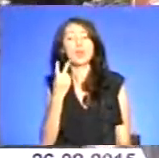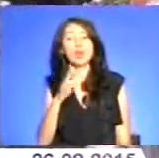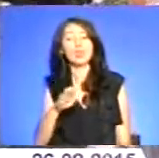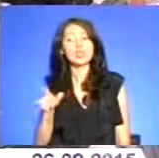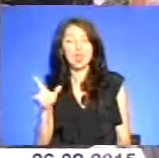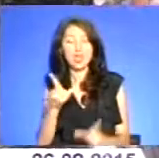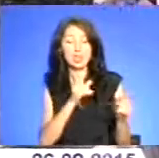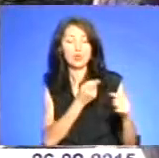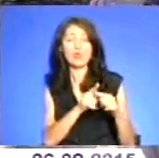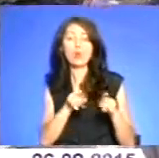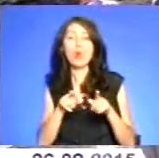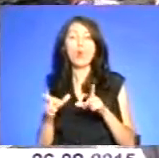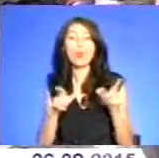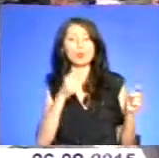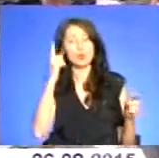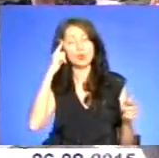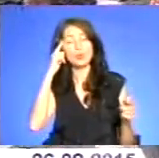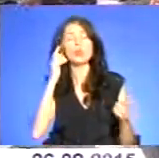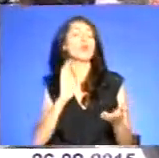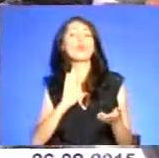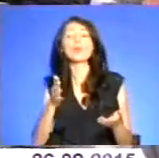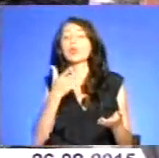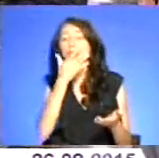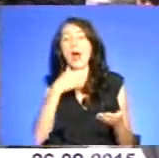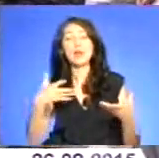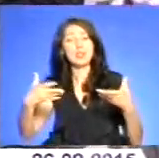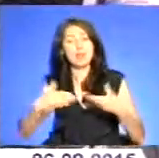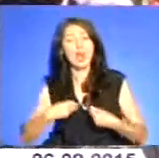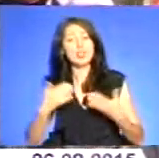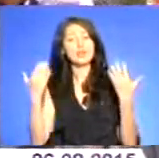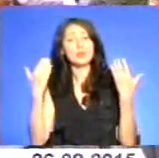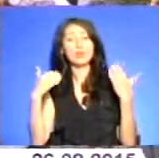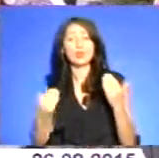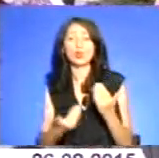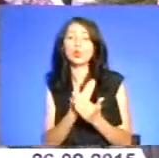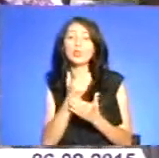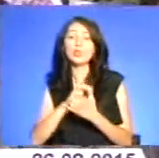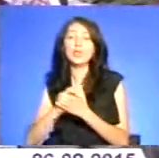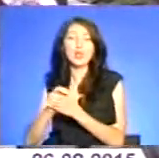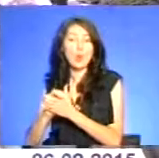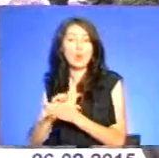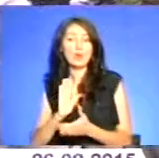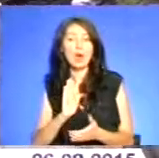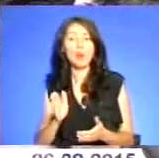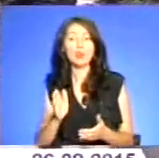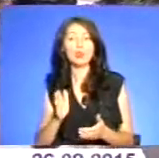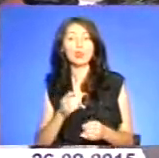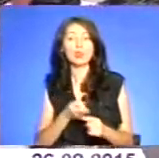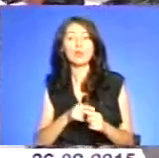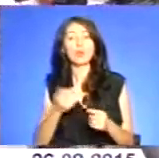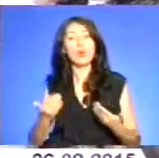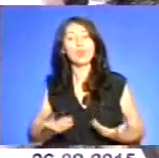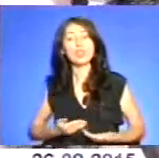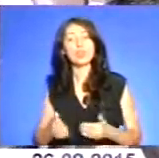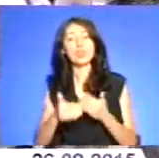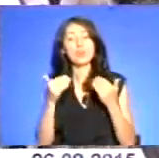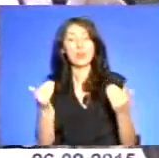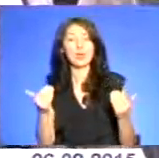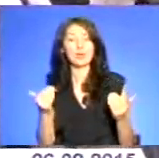Я думаю, що вони наберуться гарних вражень, відпочинуть, нових знайомств буде в них в цьому житті більше. Ну